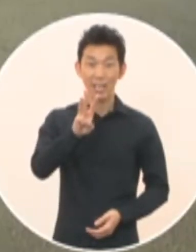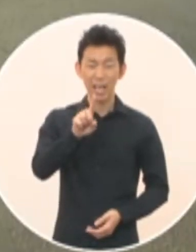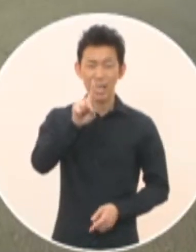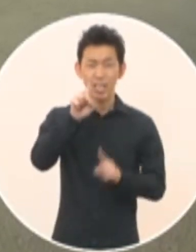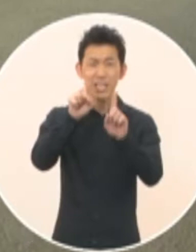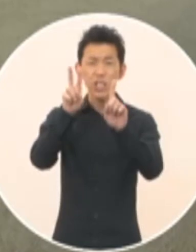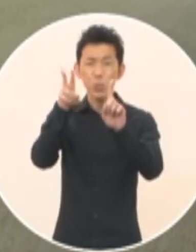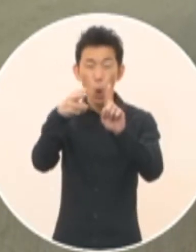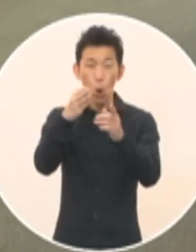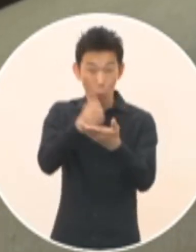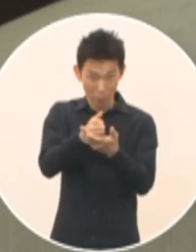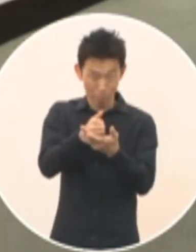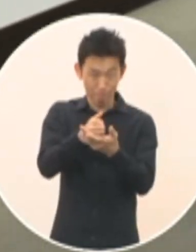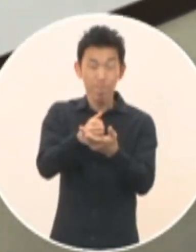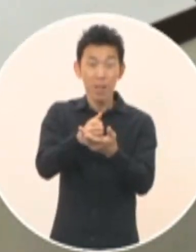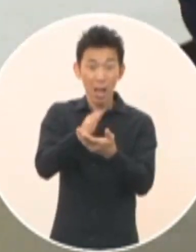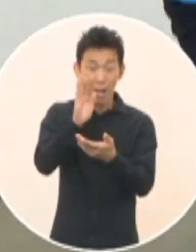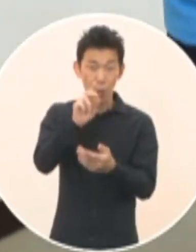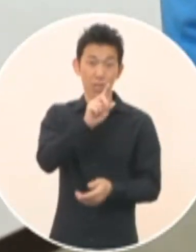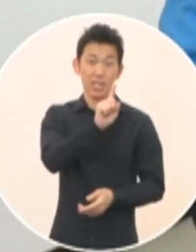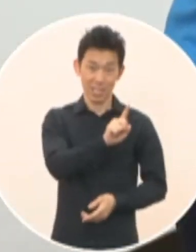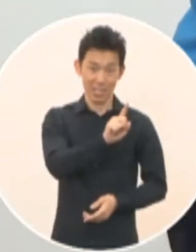1、2、3、はい、1秒止めて、はい、